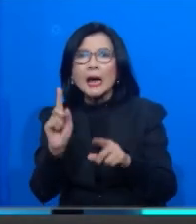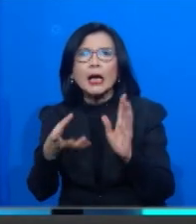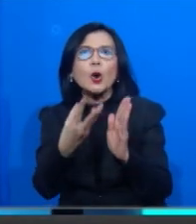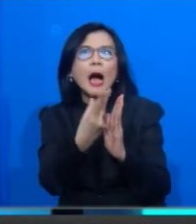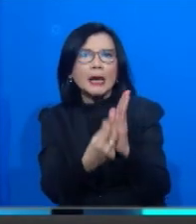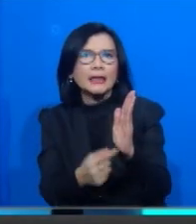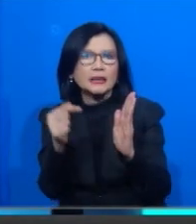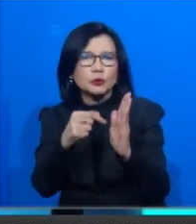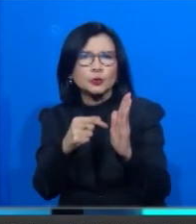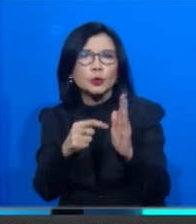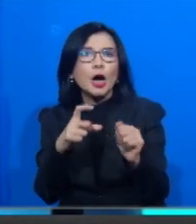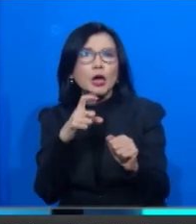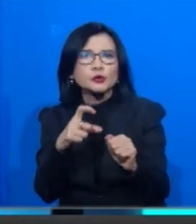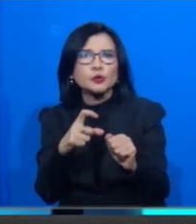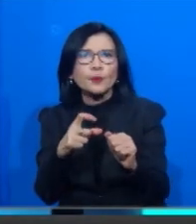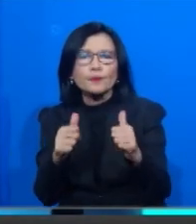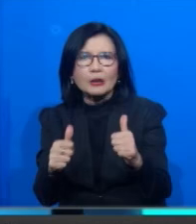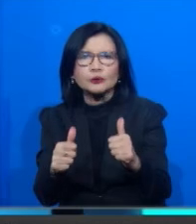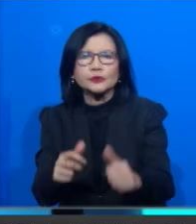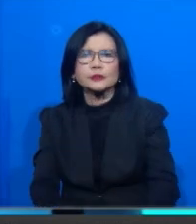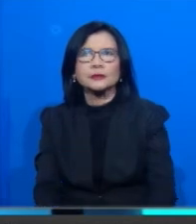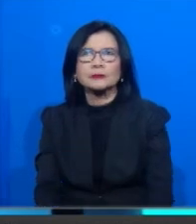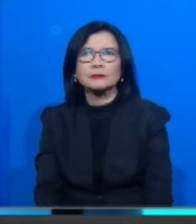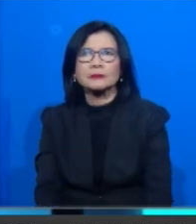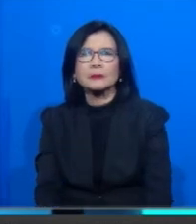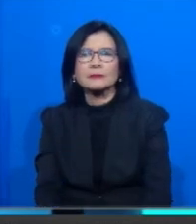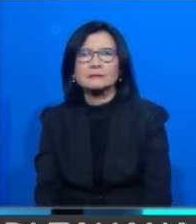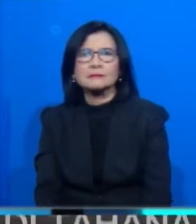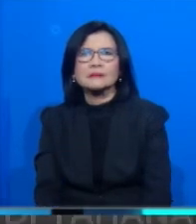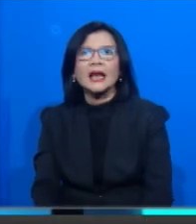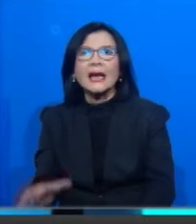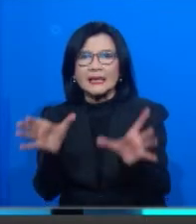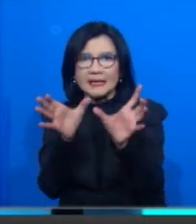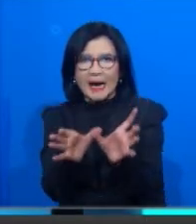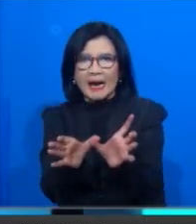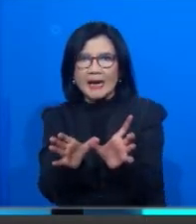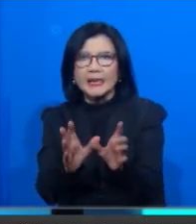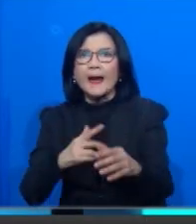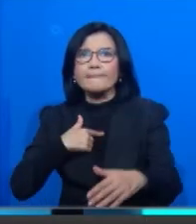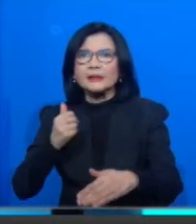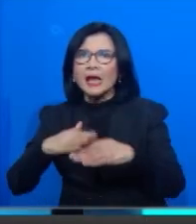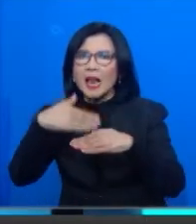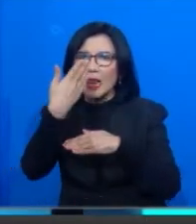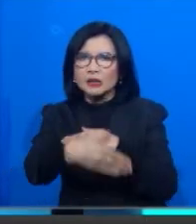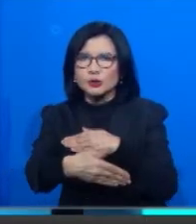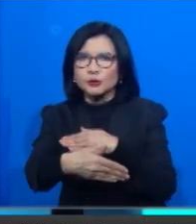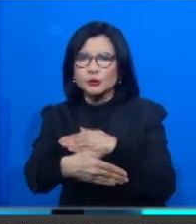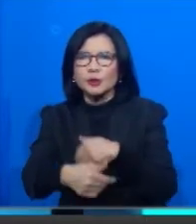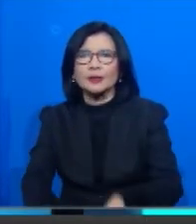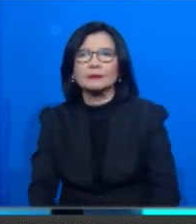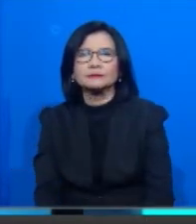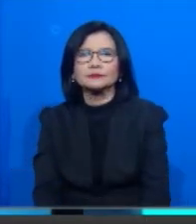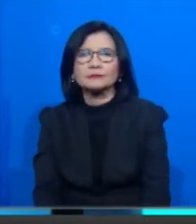itu memang cukup memenuhi secara signifikan, maka saya kira IKN akan berlanjut. IKN akan tetap menjadi prioritas